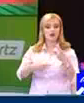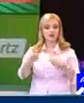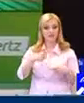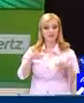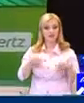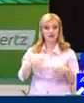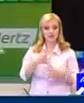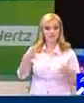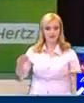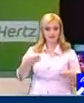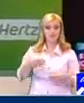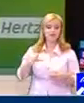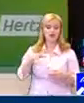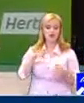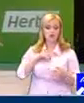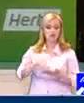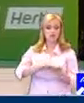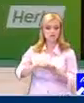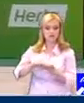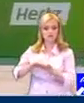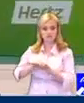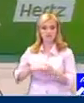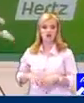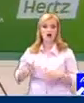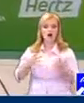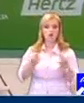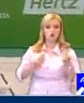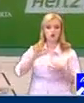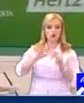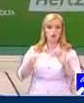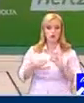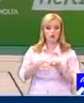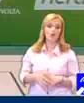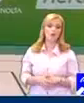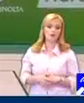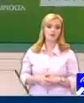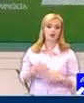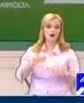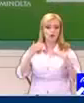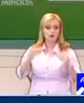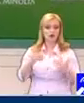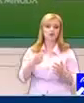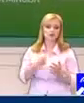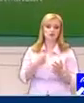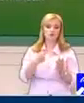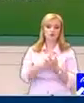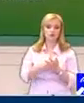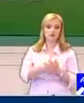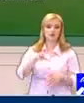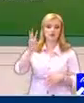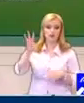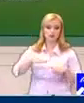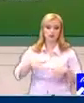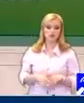lot în primăvară, alternând antrenamentele cu programul de la serviciu, iar la mondialele de la Guimaraes, după bronzul la echipe, a urcat pe podium și la cuplu și la grup. Nu a